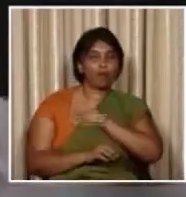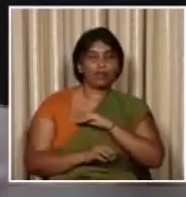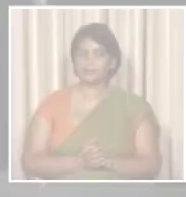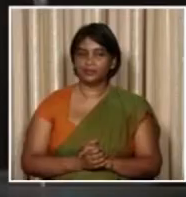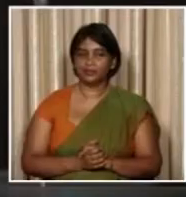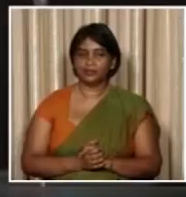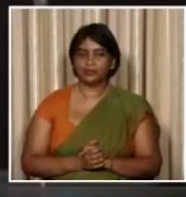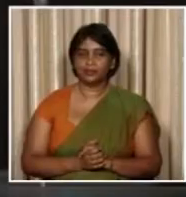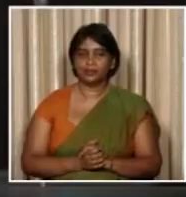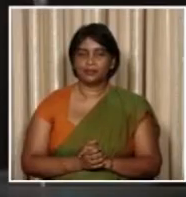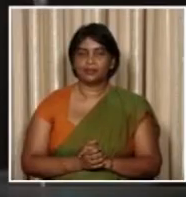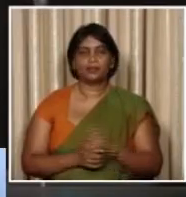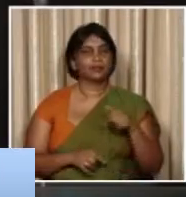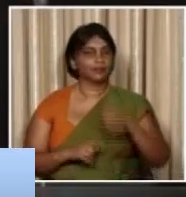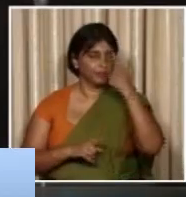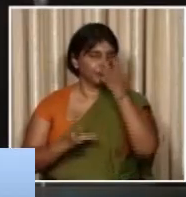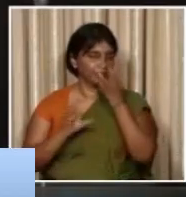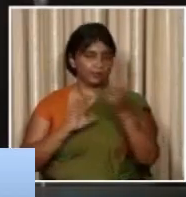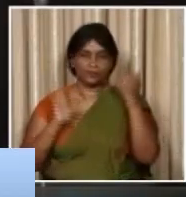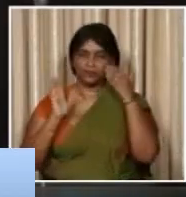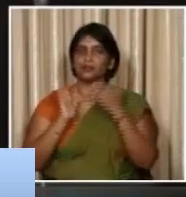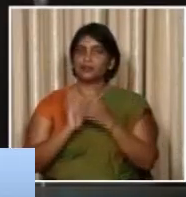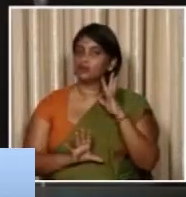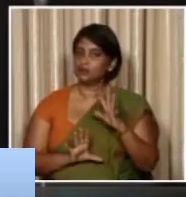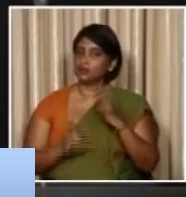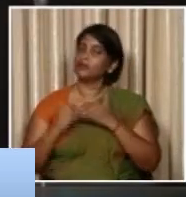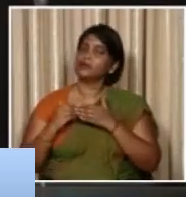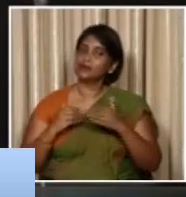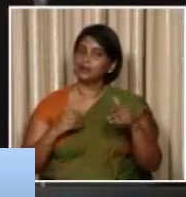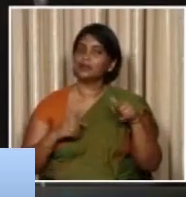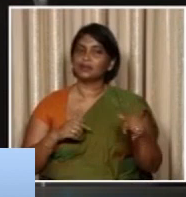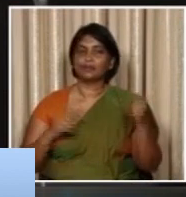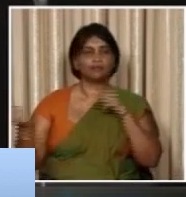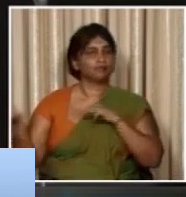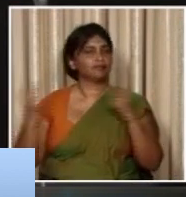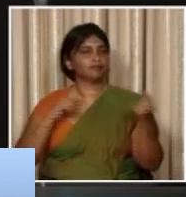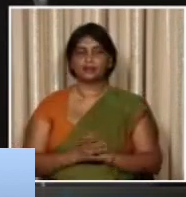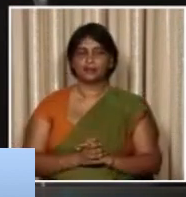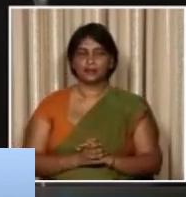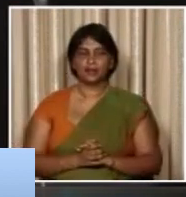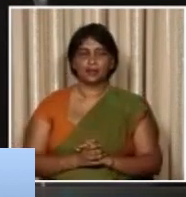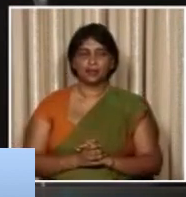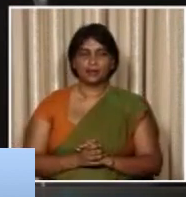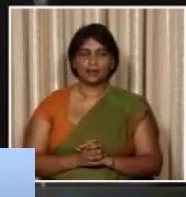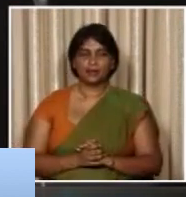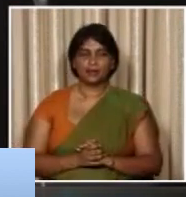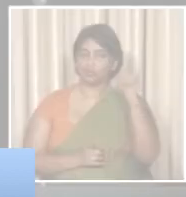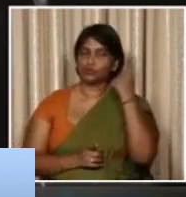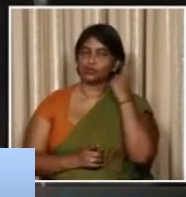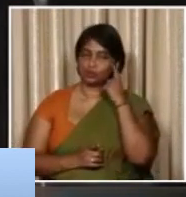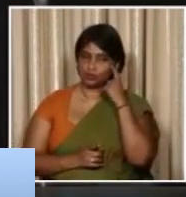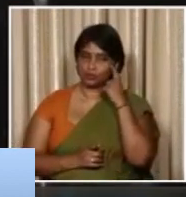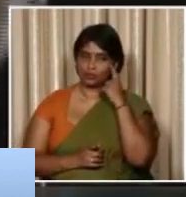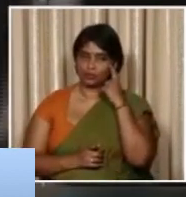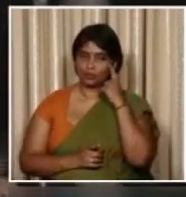එපා බෝකර්. අපි මේ පාස්කු ප්‍රහාරය ගැන දැන් අවුරුදු 5ක් තිස්සේ එයාට මෙයාට බෝලේ විසිකර කර බැන ගන්නවා. නමුත් අපි හැමෝමත් දන්නවා